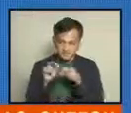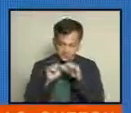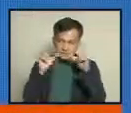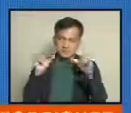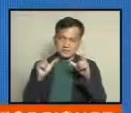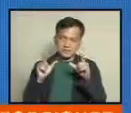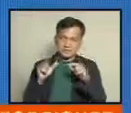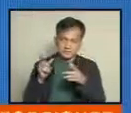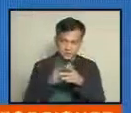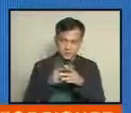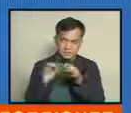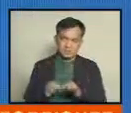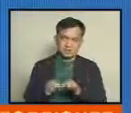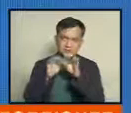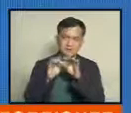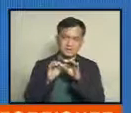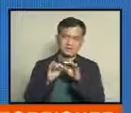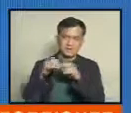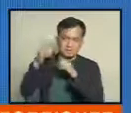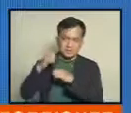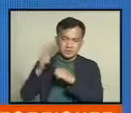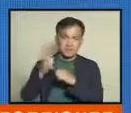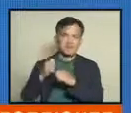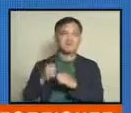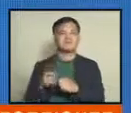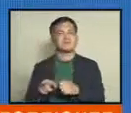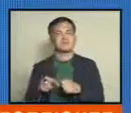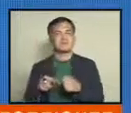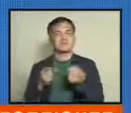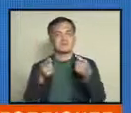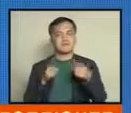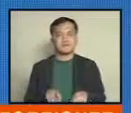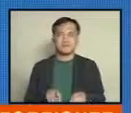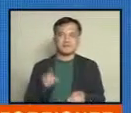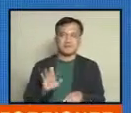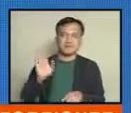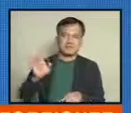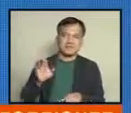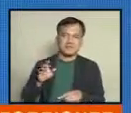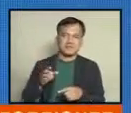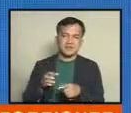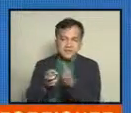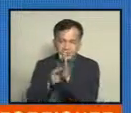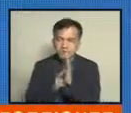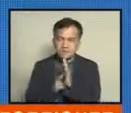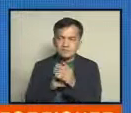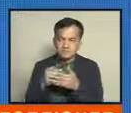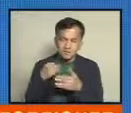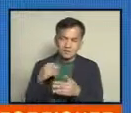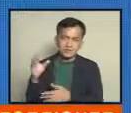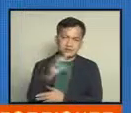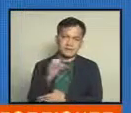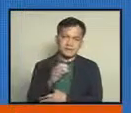na gumising para sa unang araw ng misa, abay umaasang matutupad ang kanilang mga hiling bago